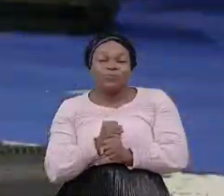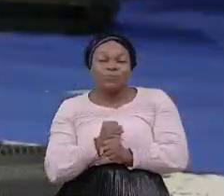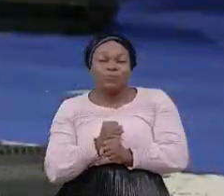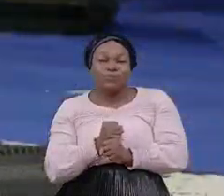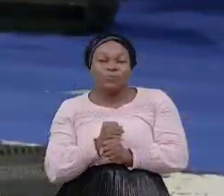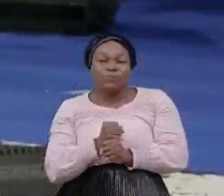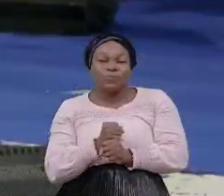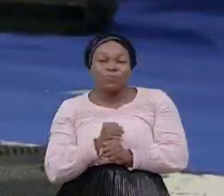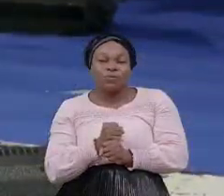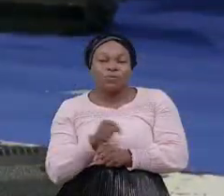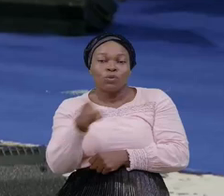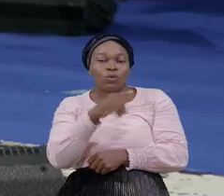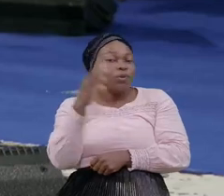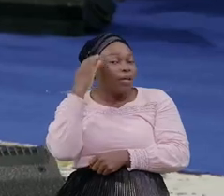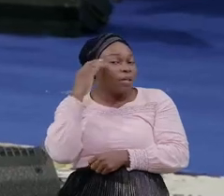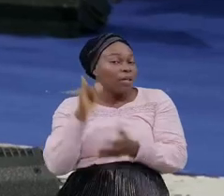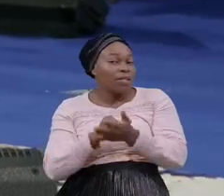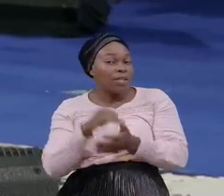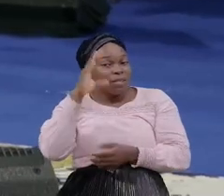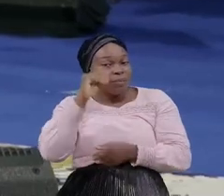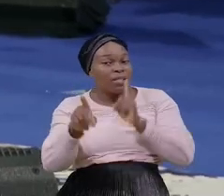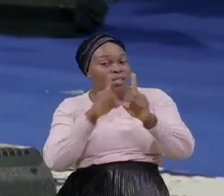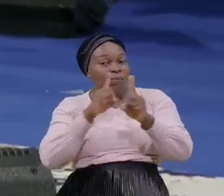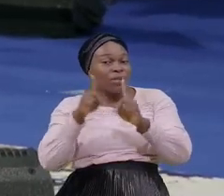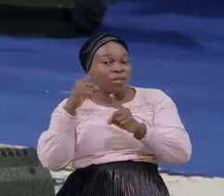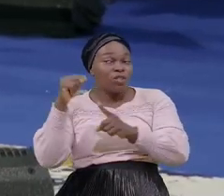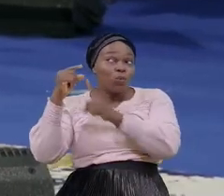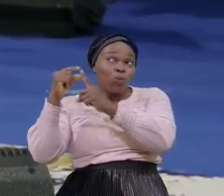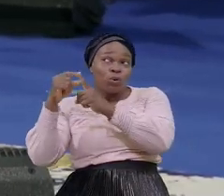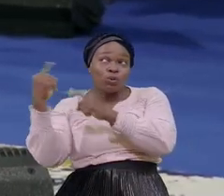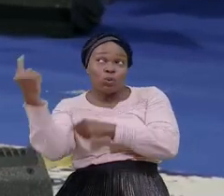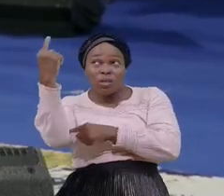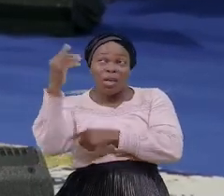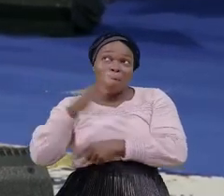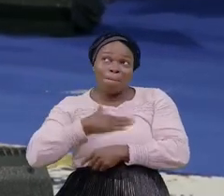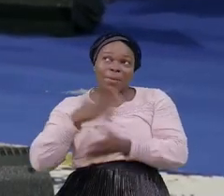Ce que vous avez entendu, l'homme là, il a dit, dis seulement un mot, mon serviteur sera guéri.